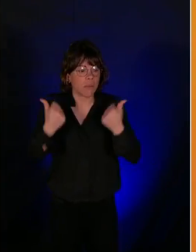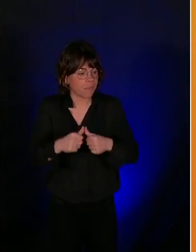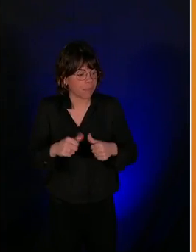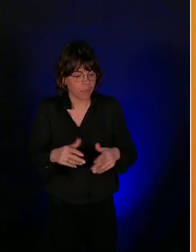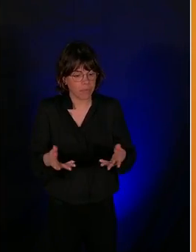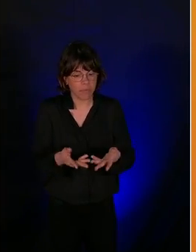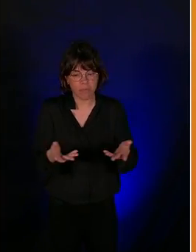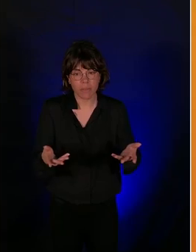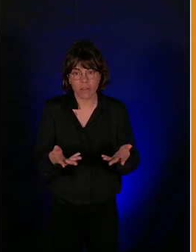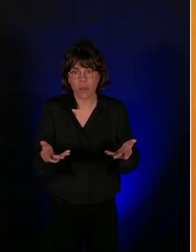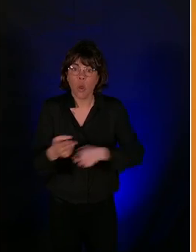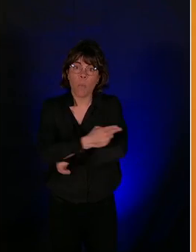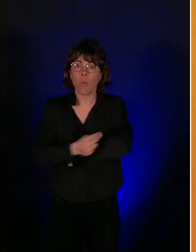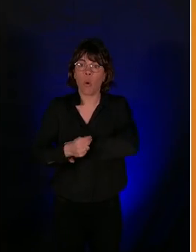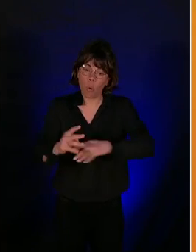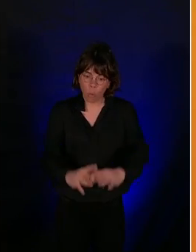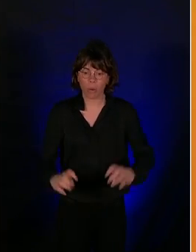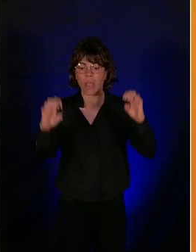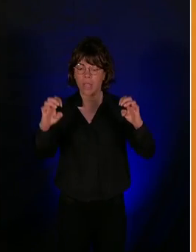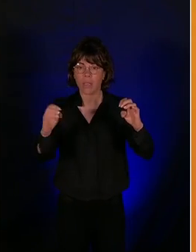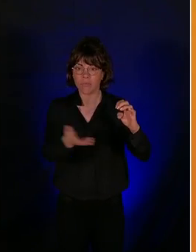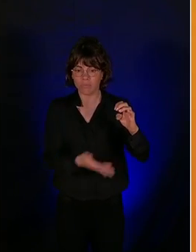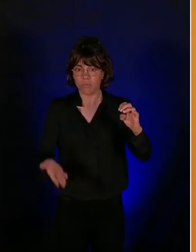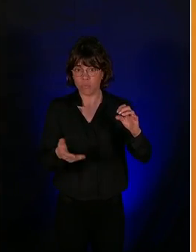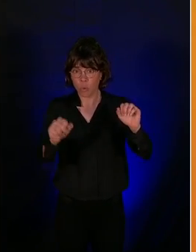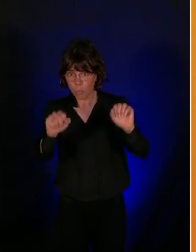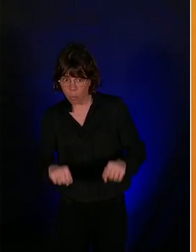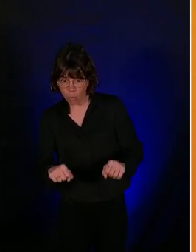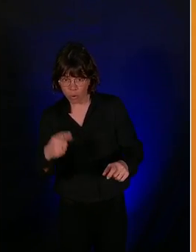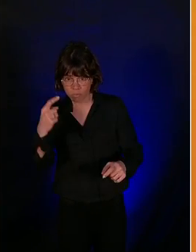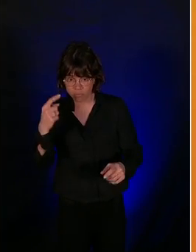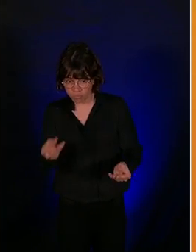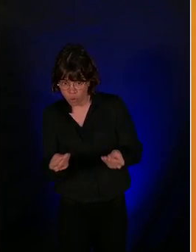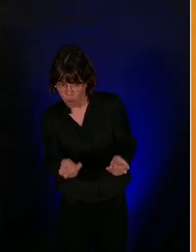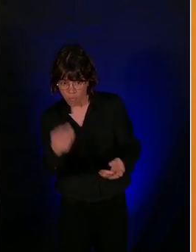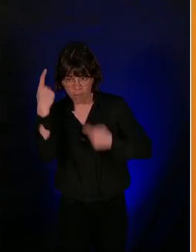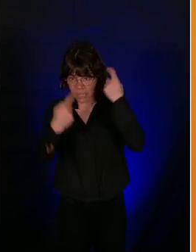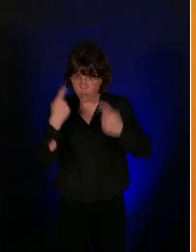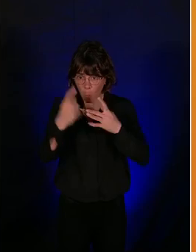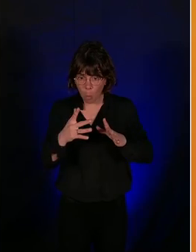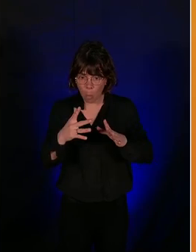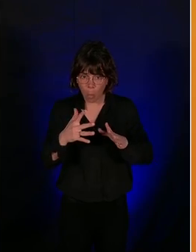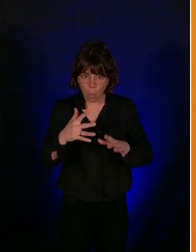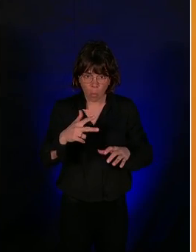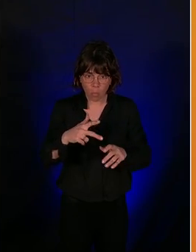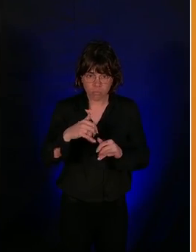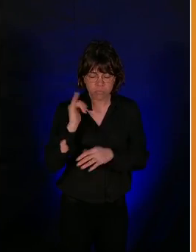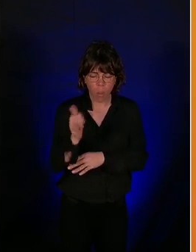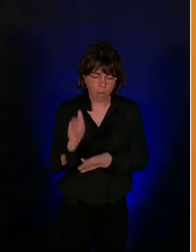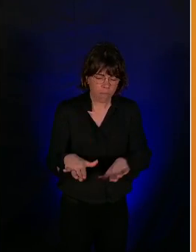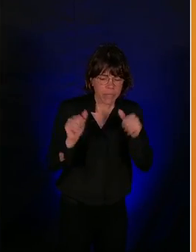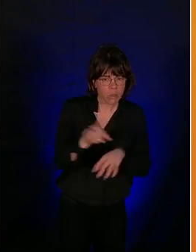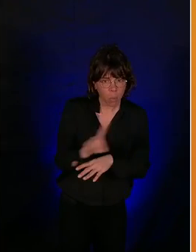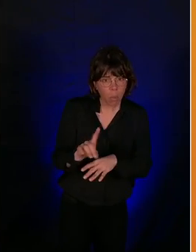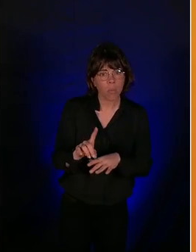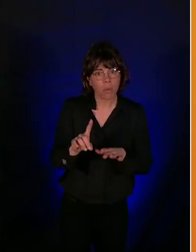que le bureau du Congrès peut se poser tranquillement sur la question rapidement il y en a ça na pas pour 3 He et puis qu'on réponde s'il